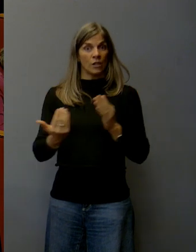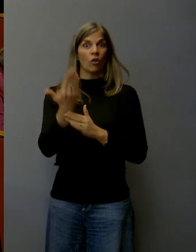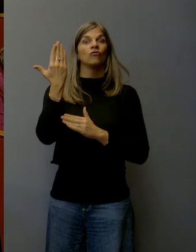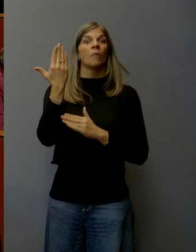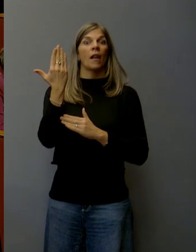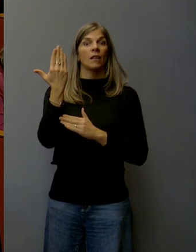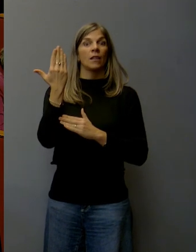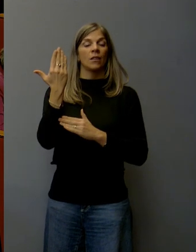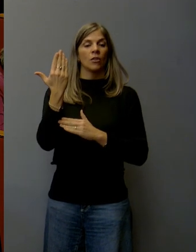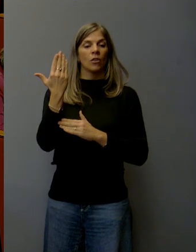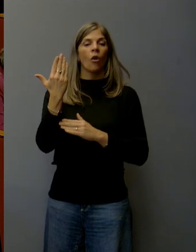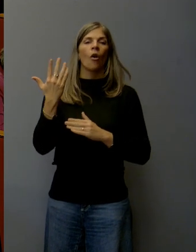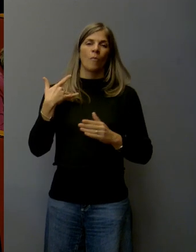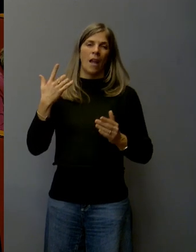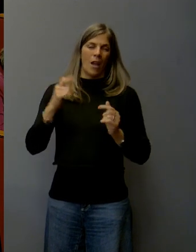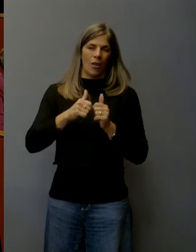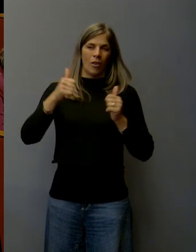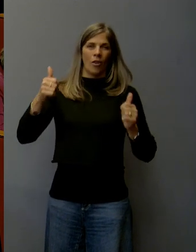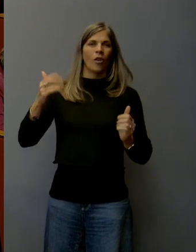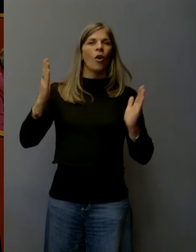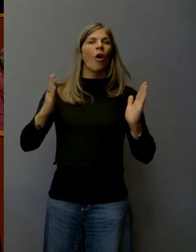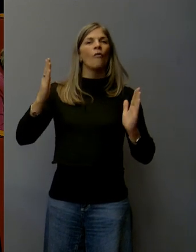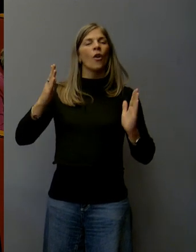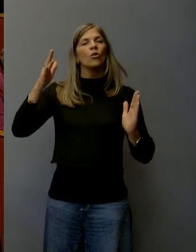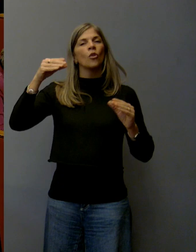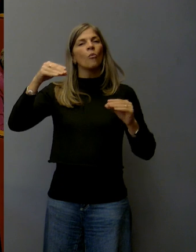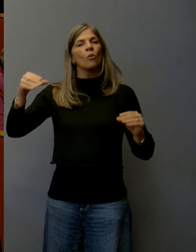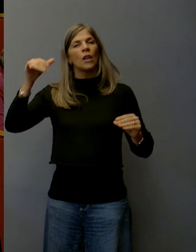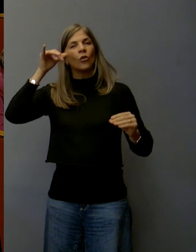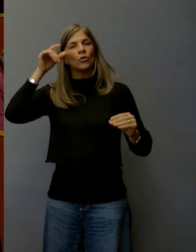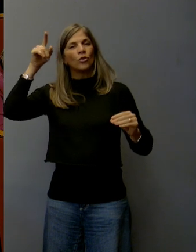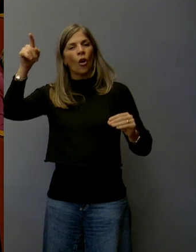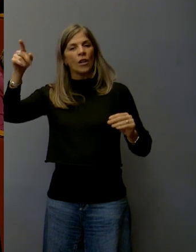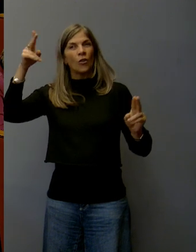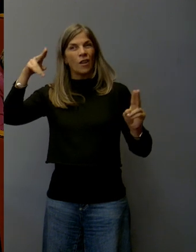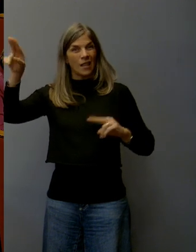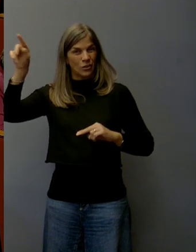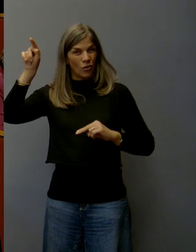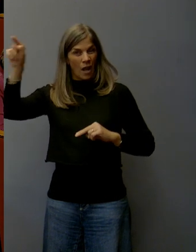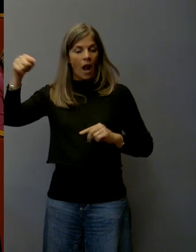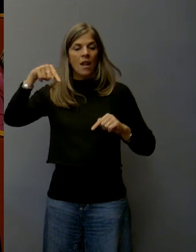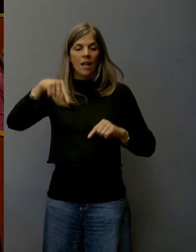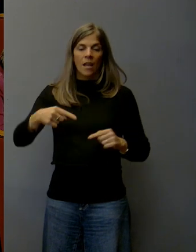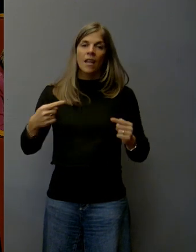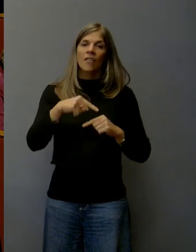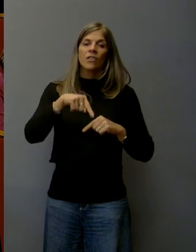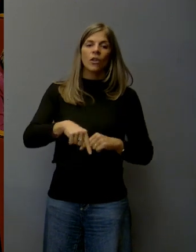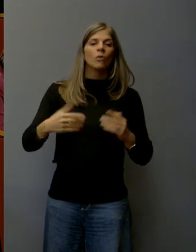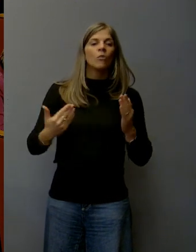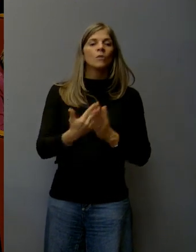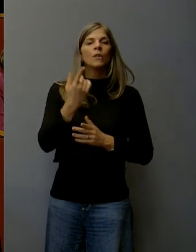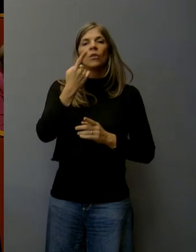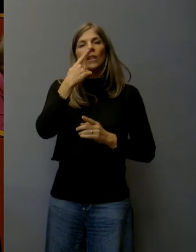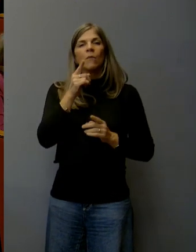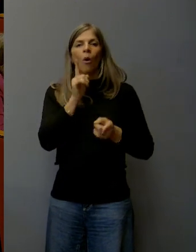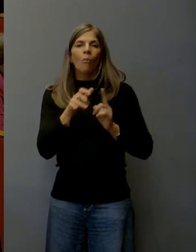quello Torinese che il museo del Risorgimento Nazionale Il nostro è il museo del Risorgimento Ma è un Risorgimento Popolare per esempio